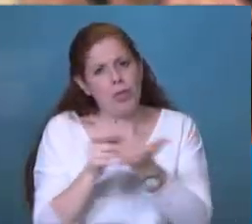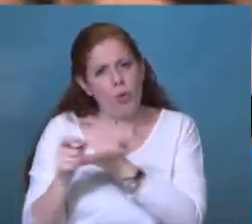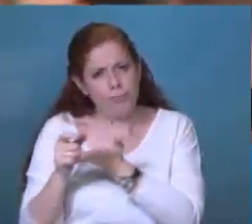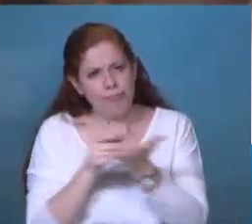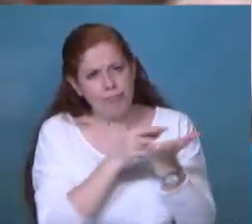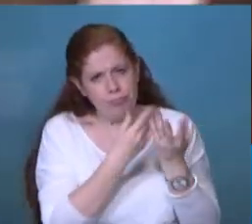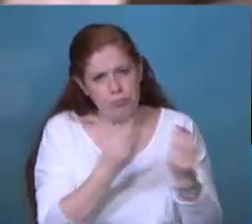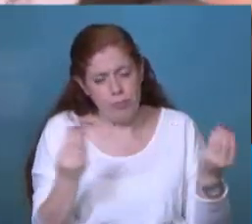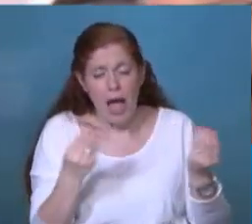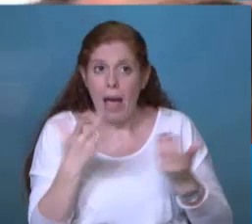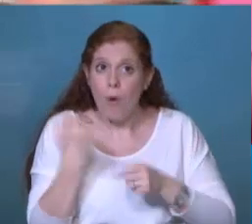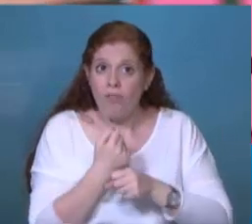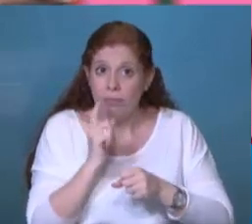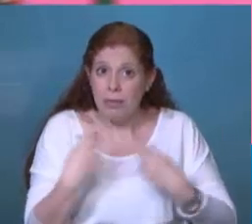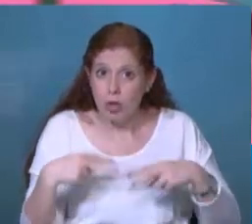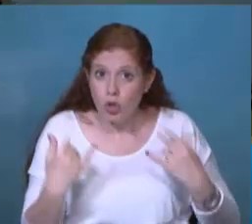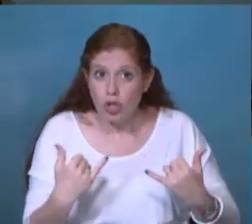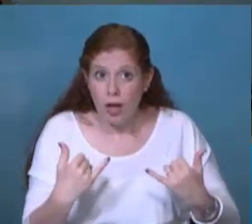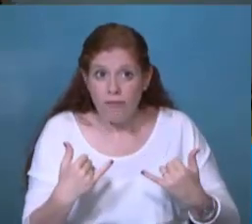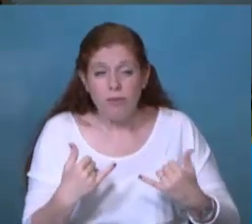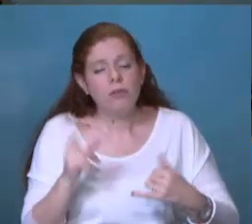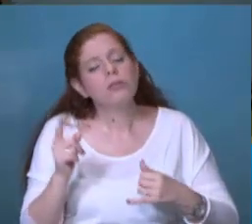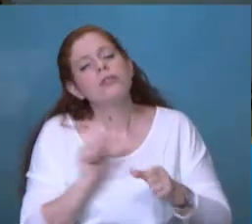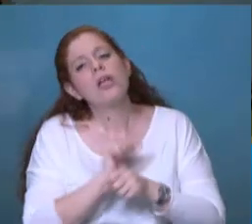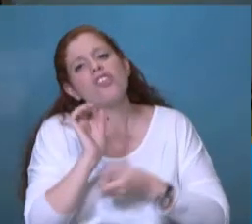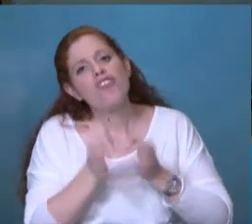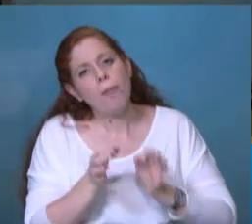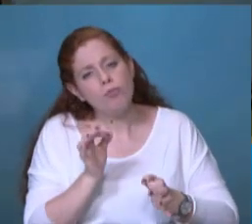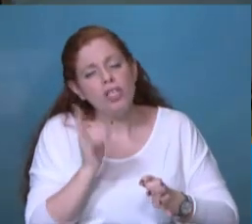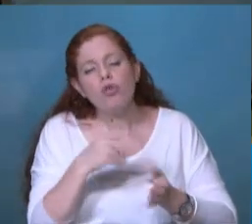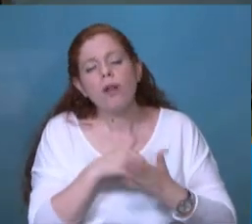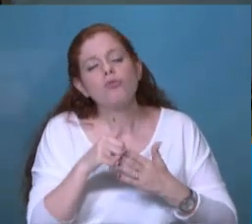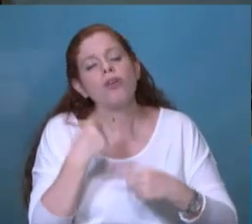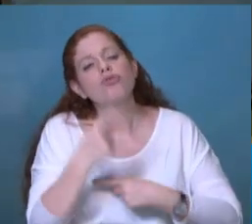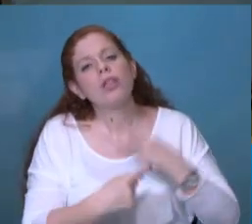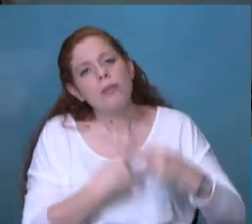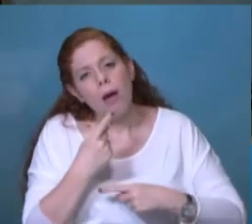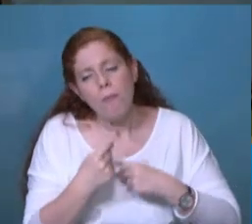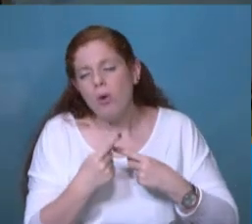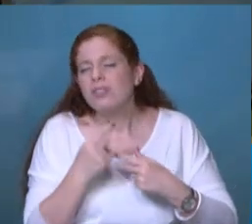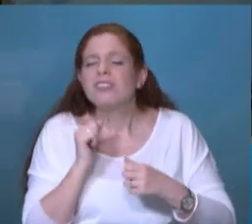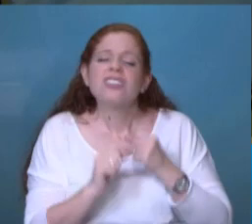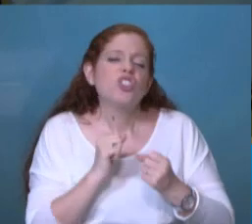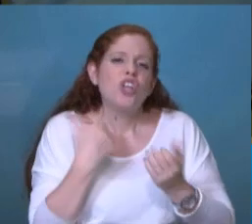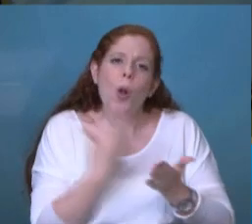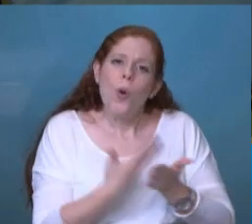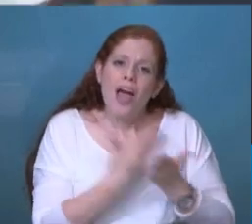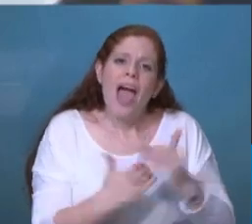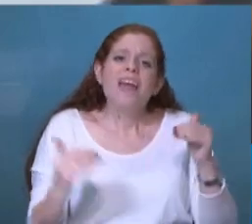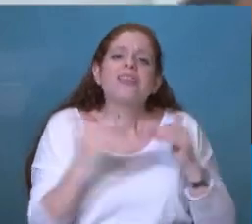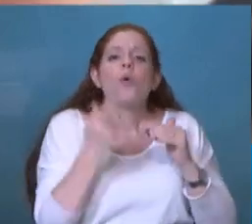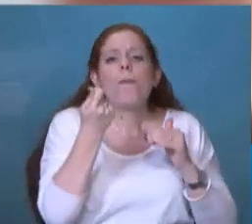צריכים לחשוש גם כעת? מדובר פה על תביעה משפטית שיכולה להימשך שנים רבות. זה קשה מאוד להוכיח תאומי